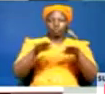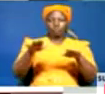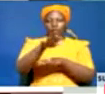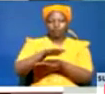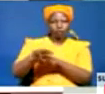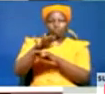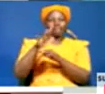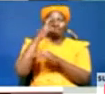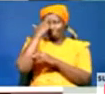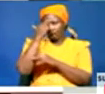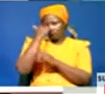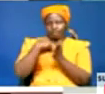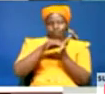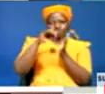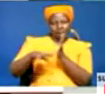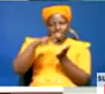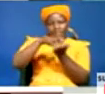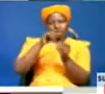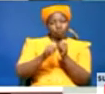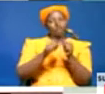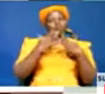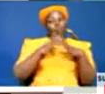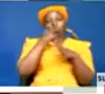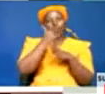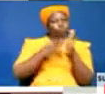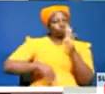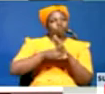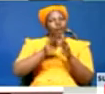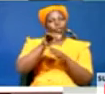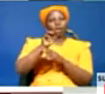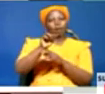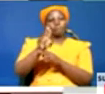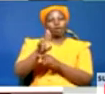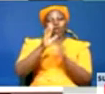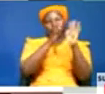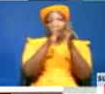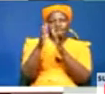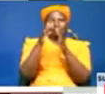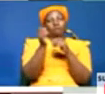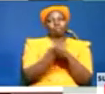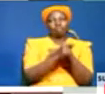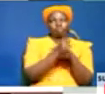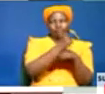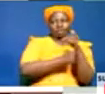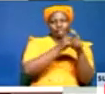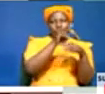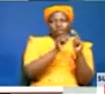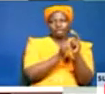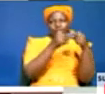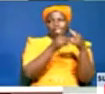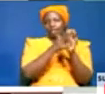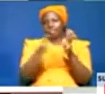imetupilia mbali rufaa iliyowasilishwa na watu waliofurushwa kutoka msitu wa Mau kati ya mwaka 2018 na mwaka 2019.